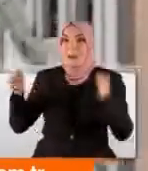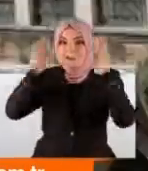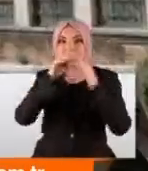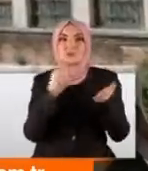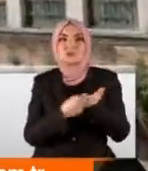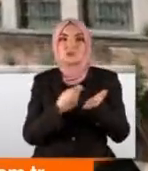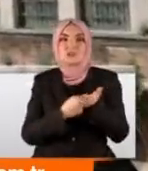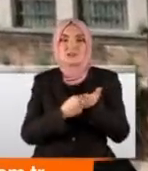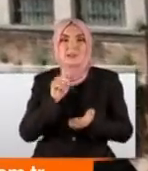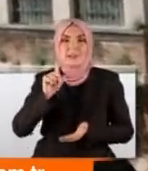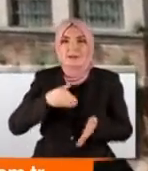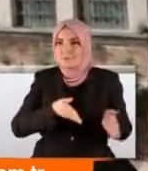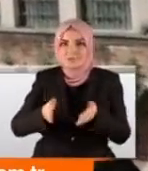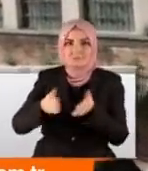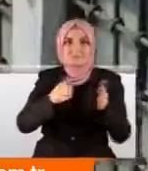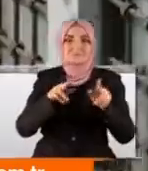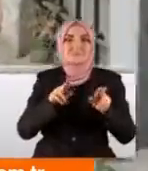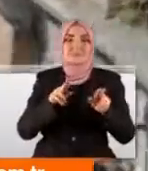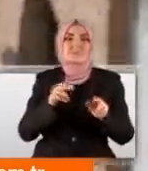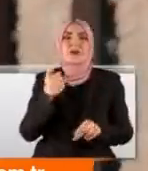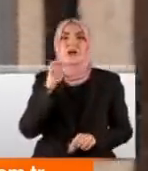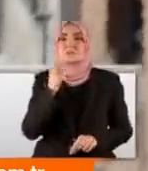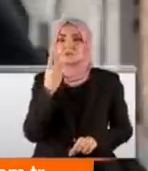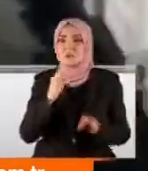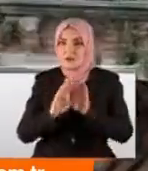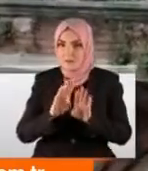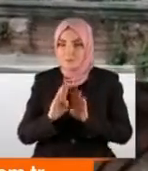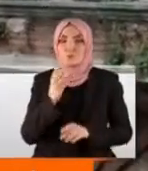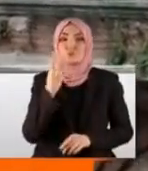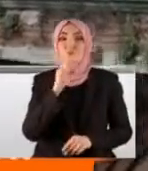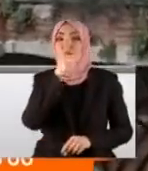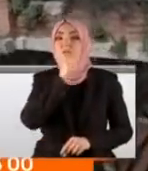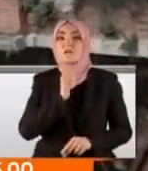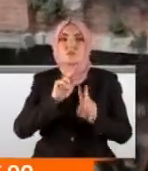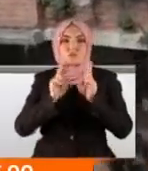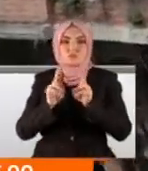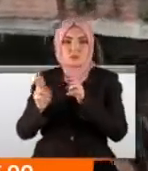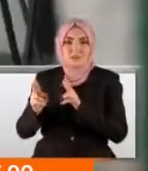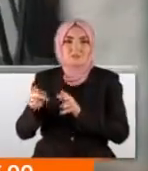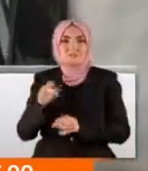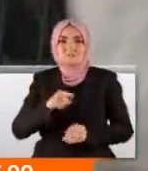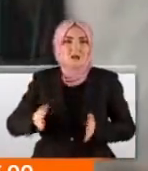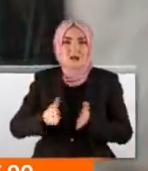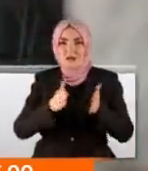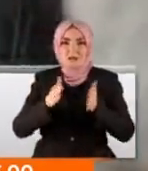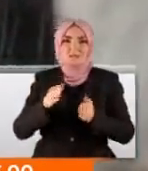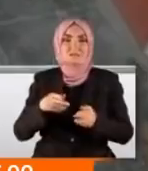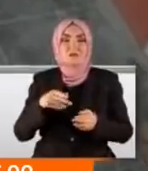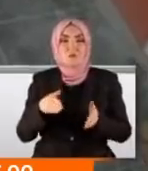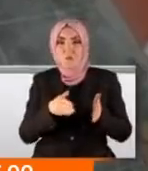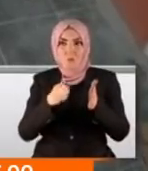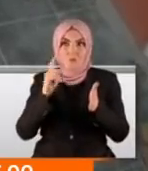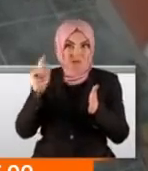64 sokağı, 22 kapısı ve 3600'e yakın dükkanının arasında çizdiği rotayı izledi.